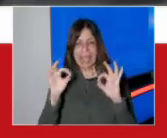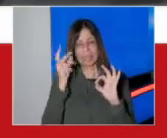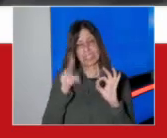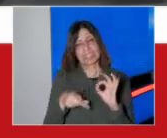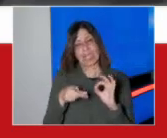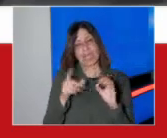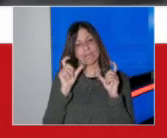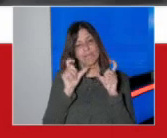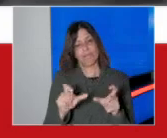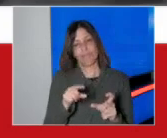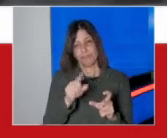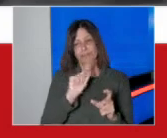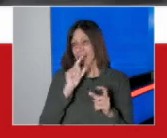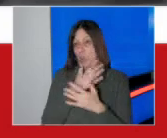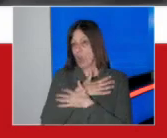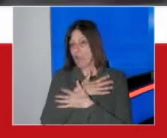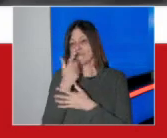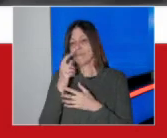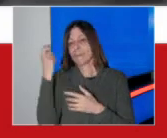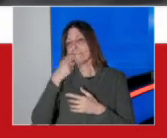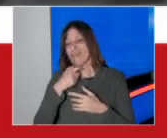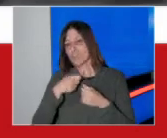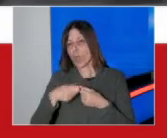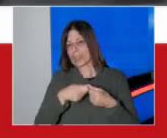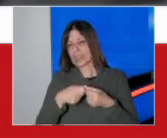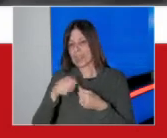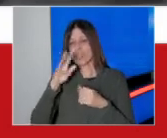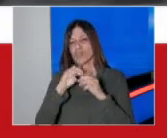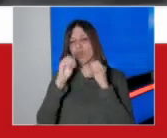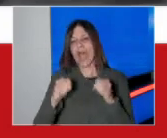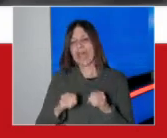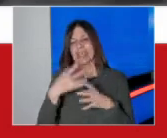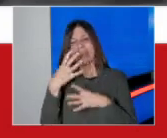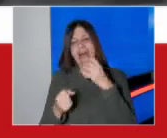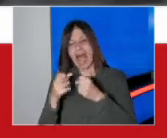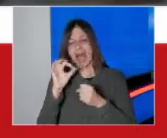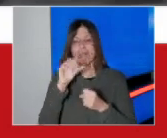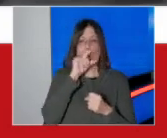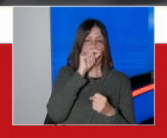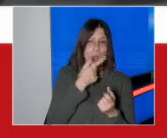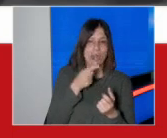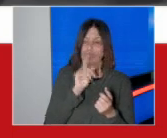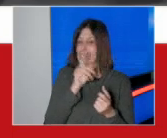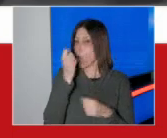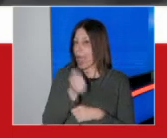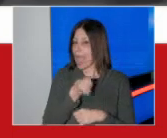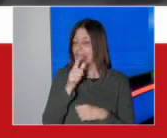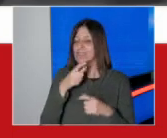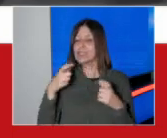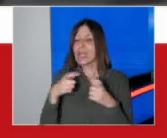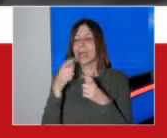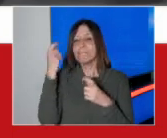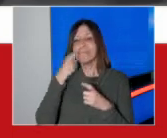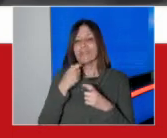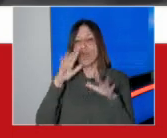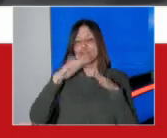עליהם. מי שאני לא אוהב זה המאפיות, ויש את מועצת החלב ומועצת הלול, שזה לא החקלאים, זה מאפיה שיושבת